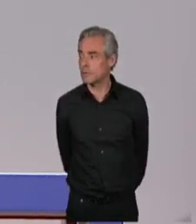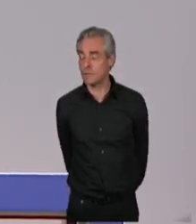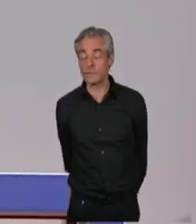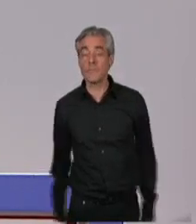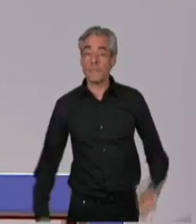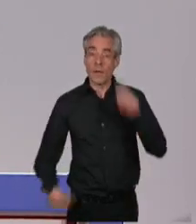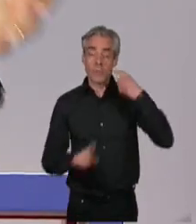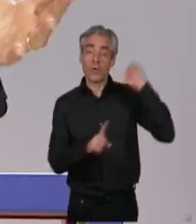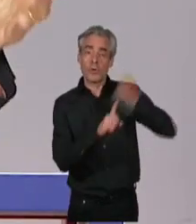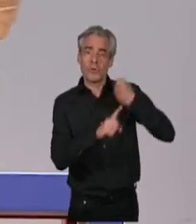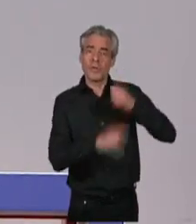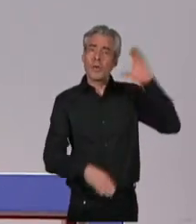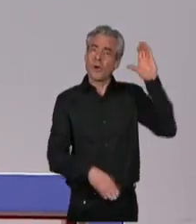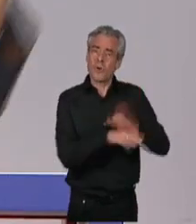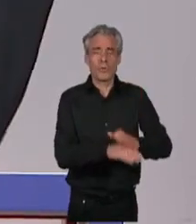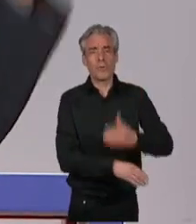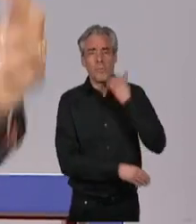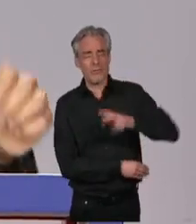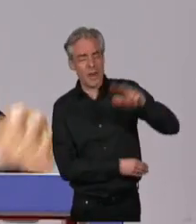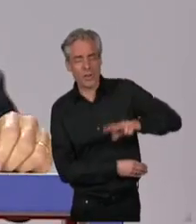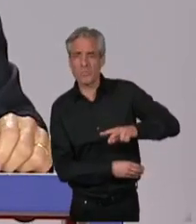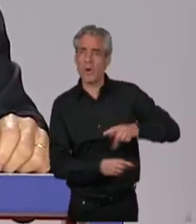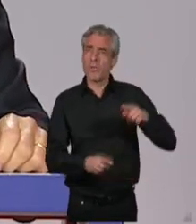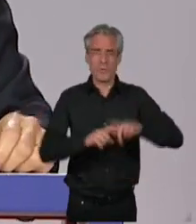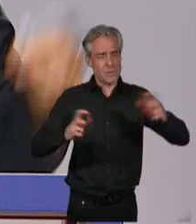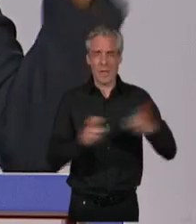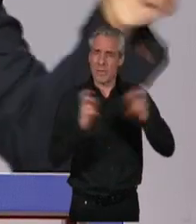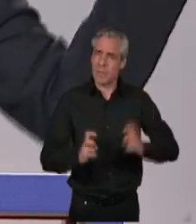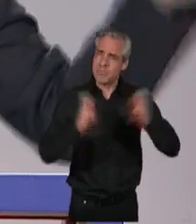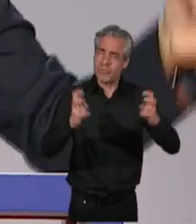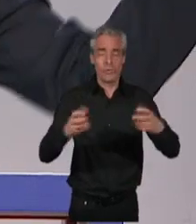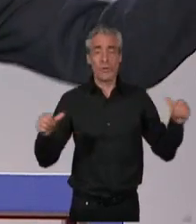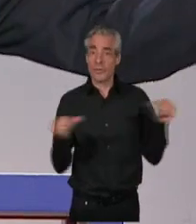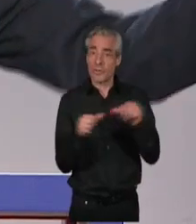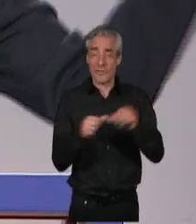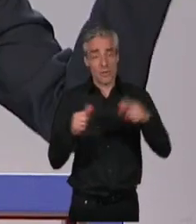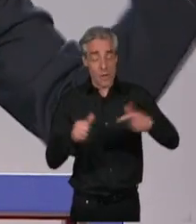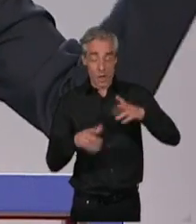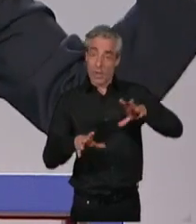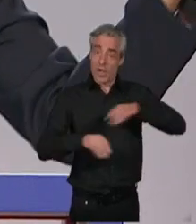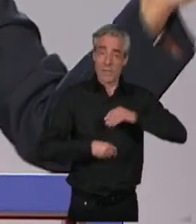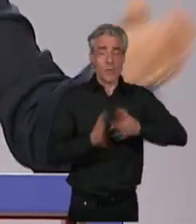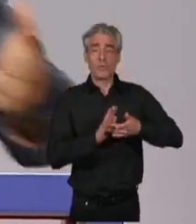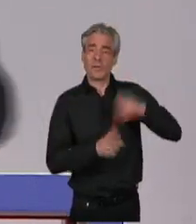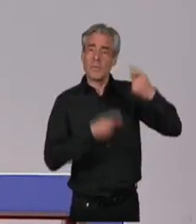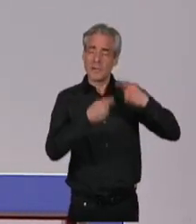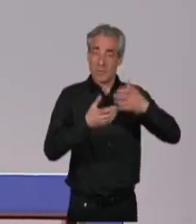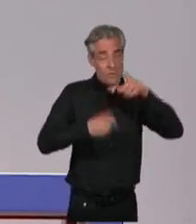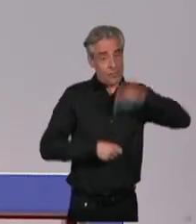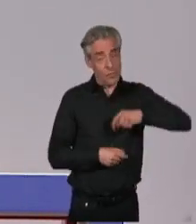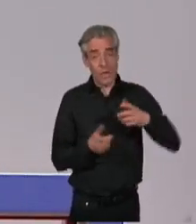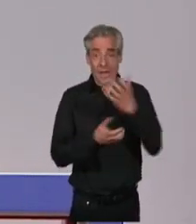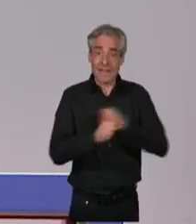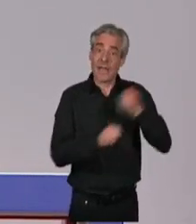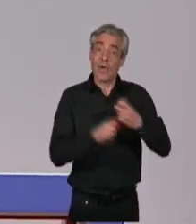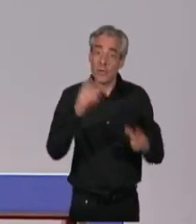Et pour lutter contre le mal-logement et contre la flambée des prix, je l'assume à rebours de tous les décroissants, il faudra